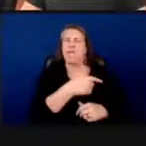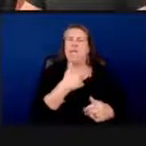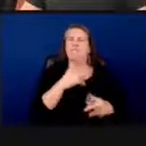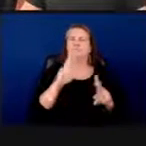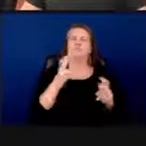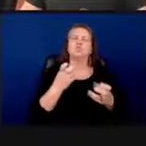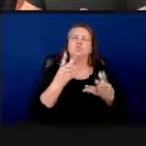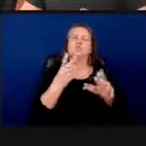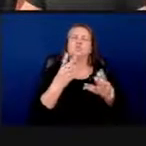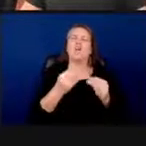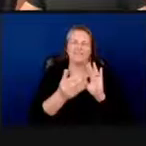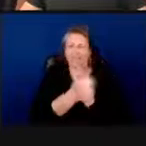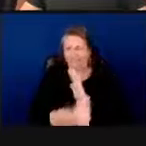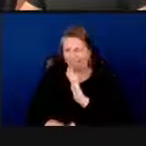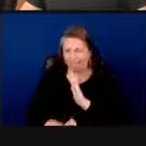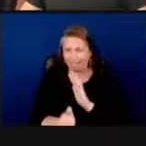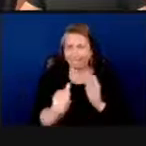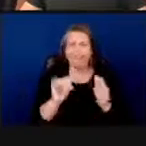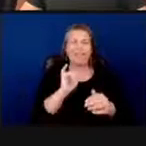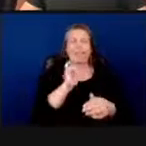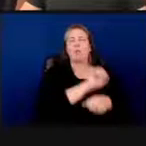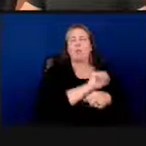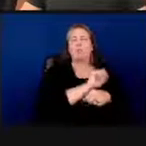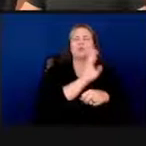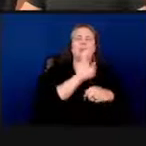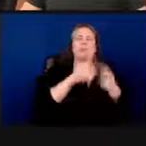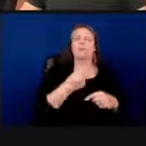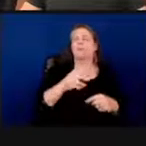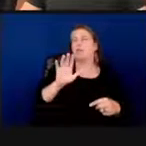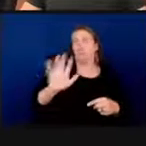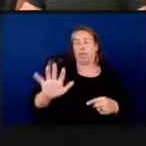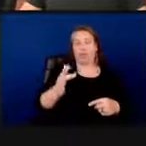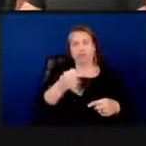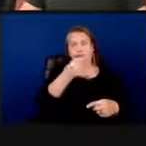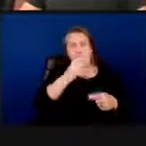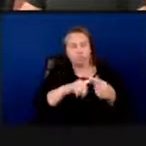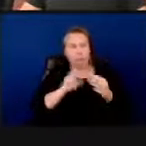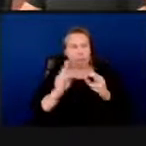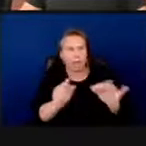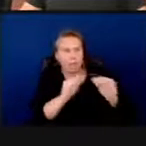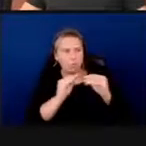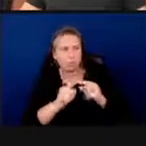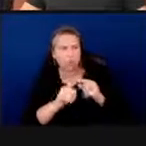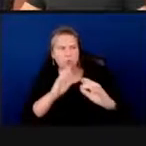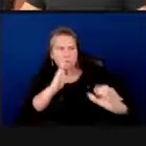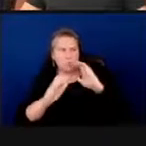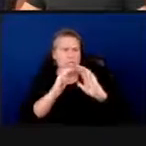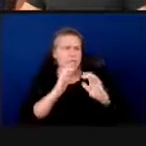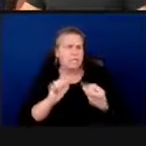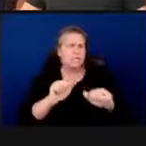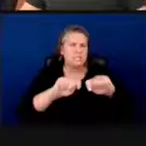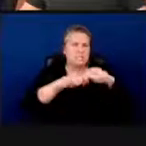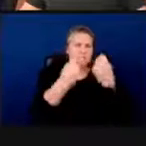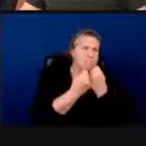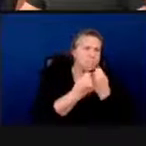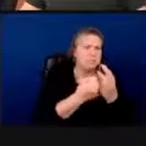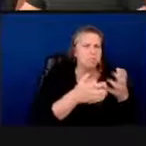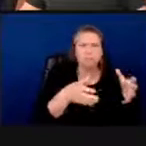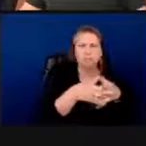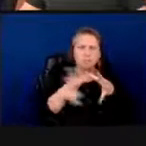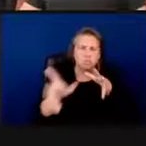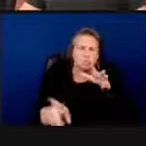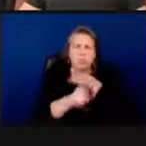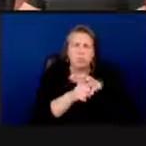وهي مهارات لينة، وعادة ما يتحدث عن الموظفون التعاون، التواصل،